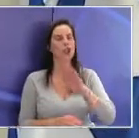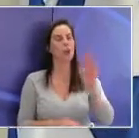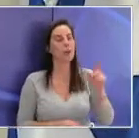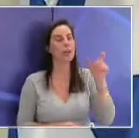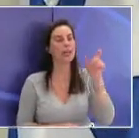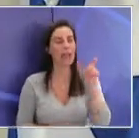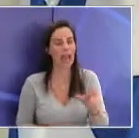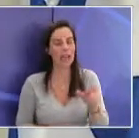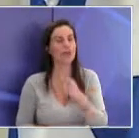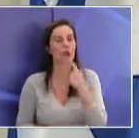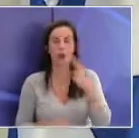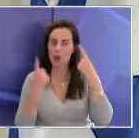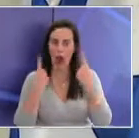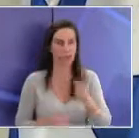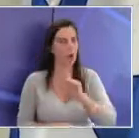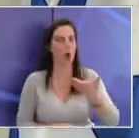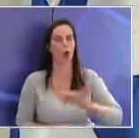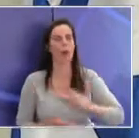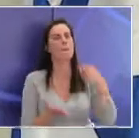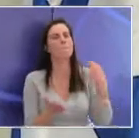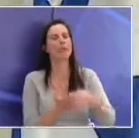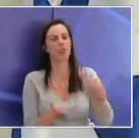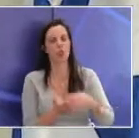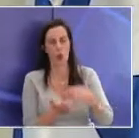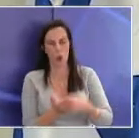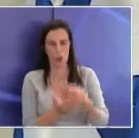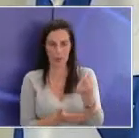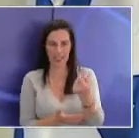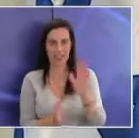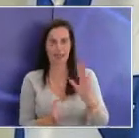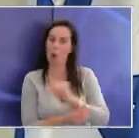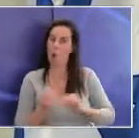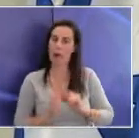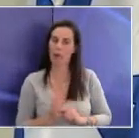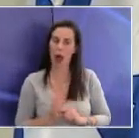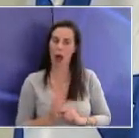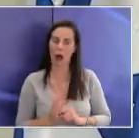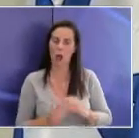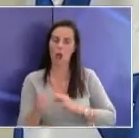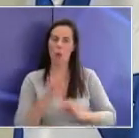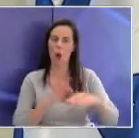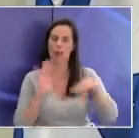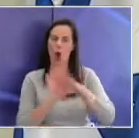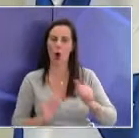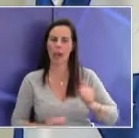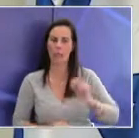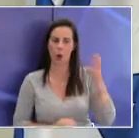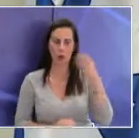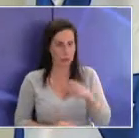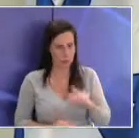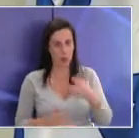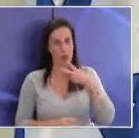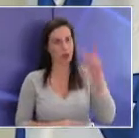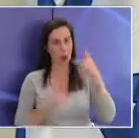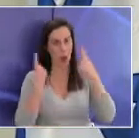יתחייב בקולו שהחרדים לא יקבלו פיצוי כספי בקומבינה תמורת חוק הגיוס. כי זה מה שהם